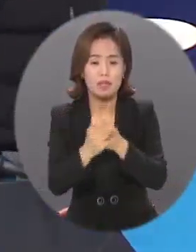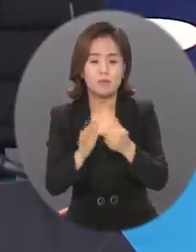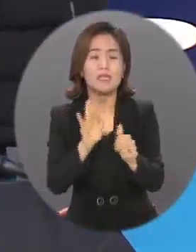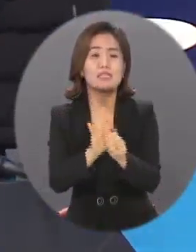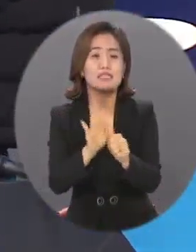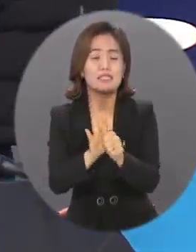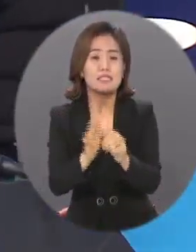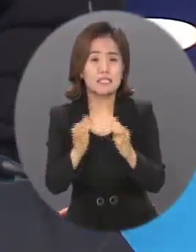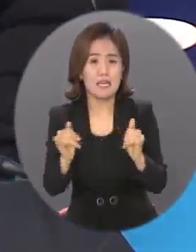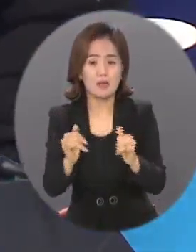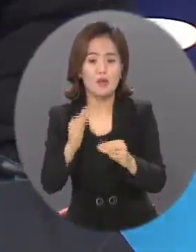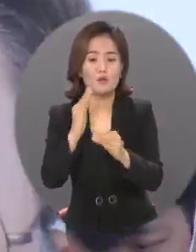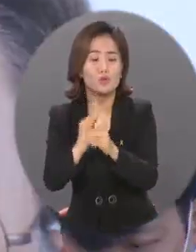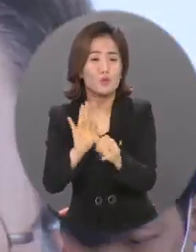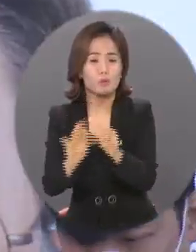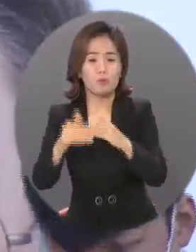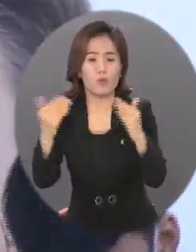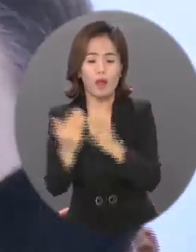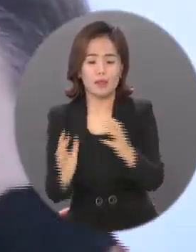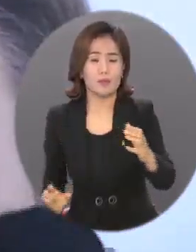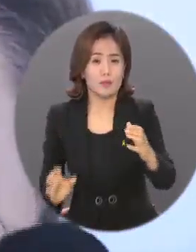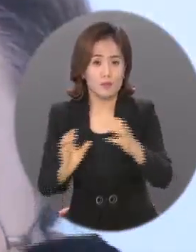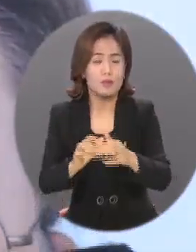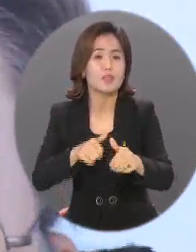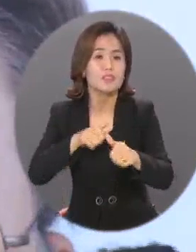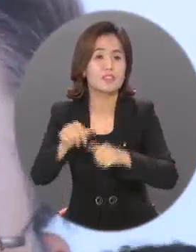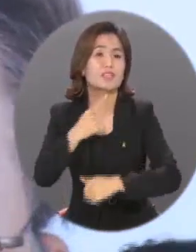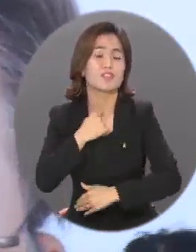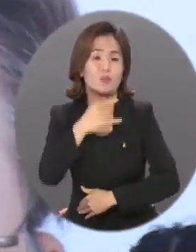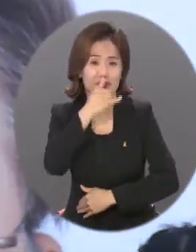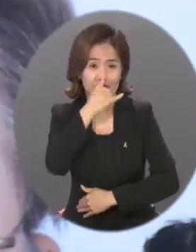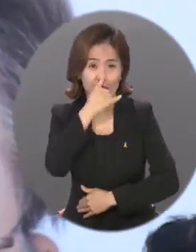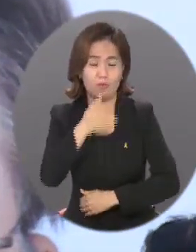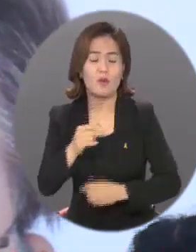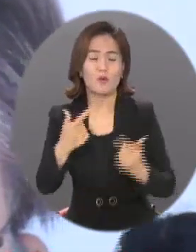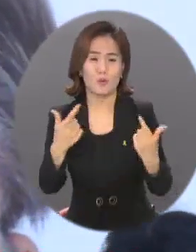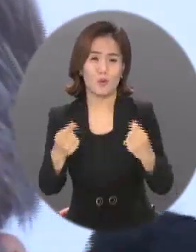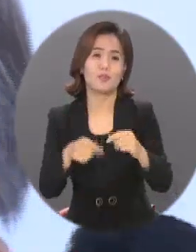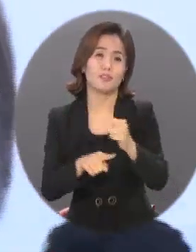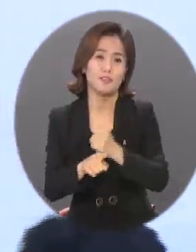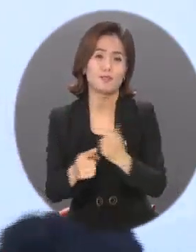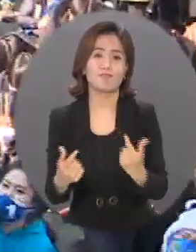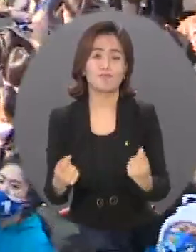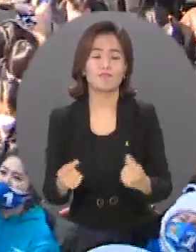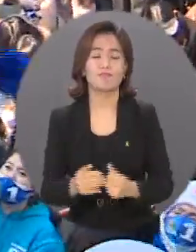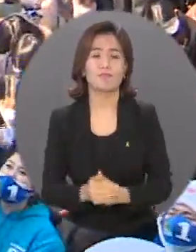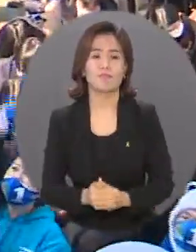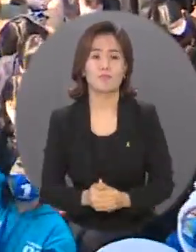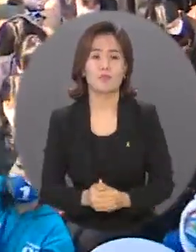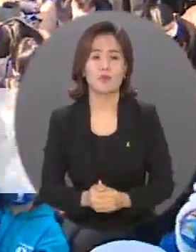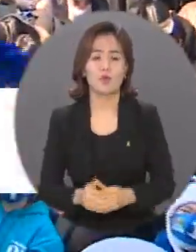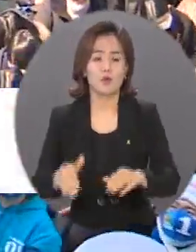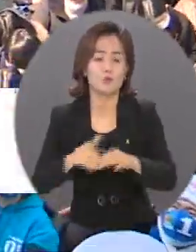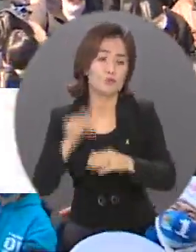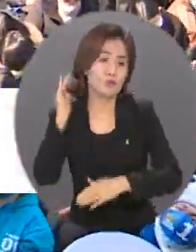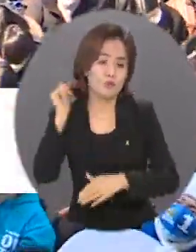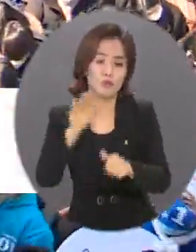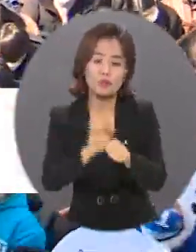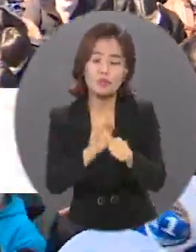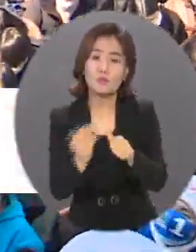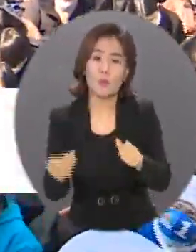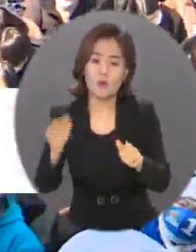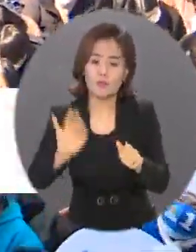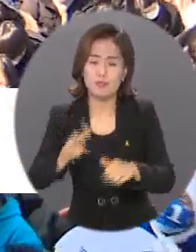지지층은 물론 중도층까지 결집해 승리했던 전례를 떠올리는 것도 같은 이유에서입니다. 또 문재인 정부를